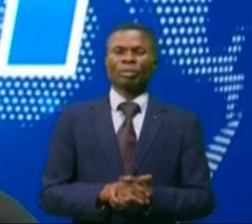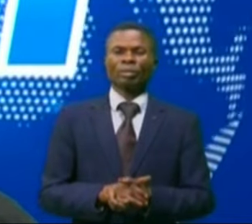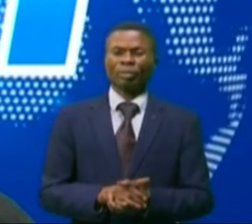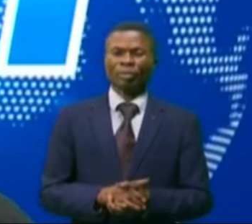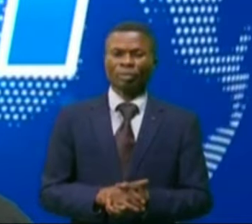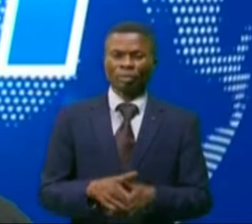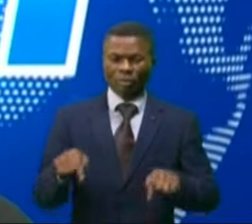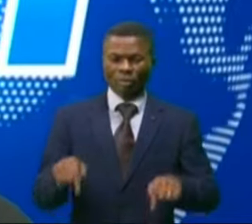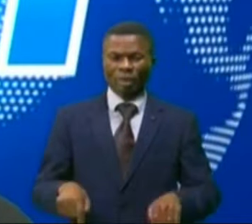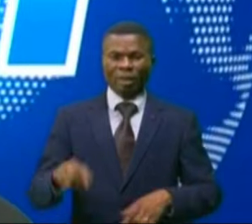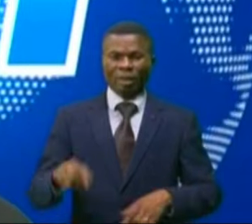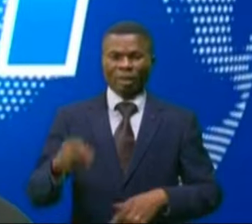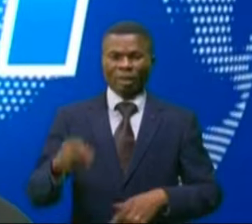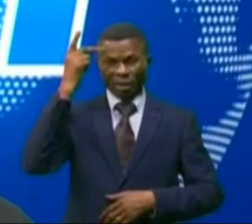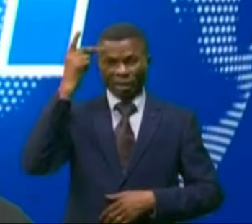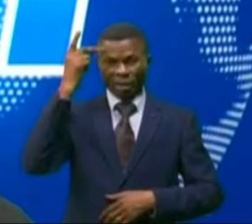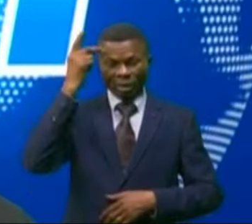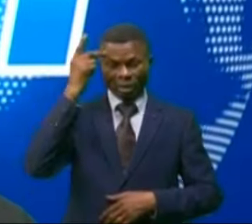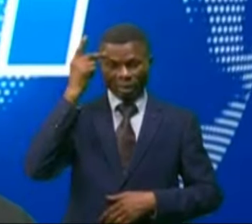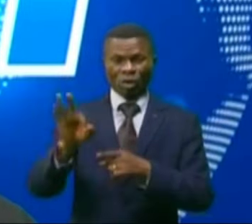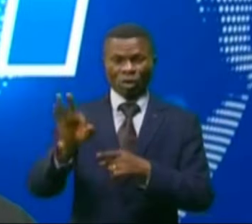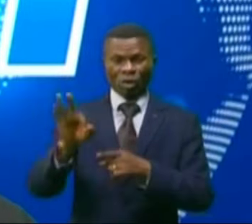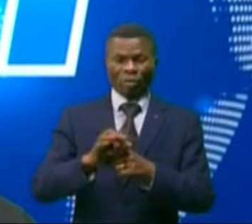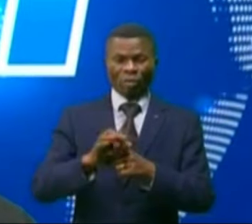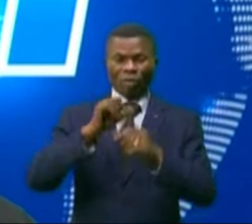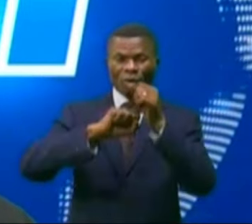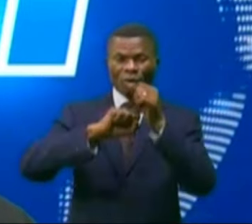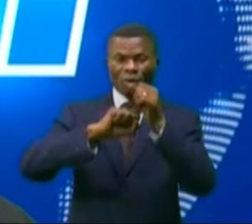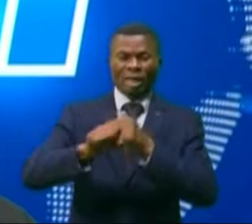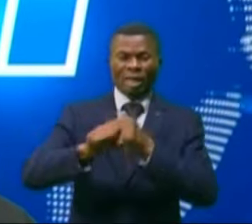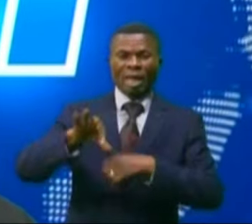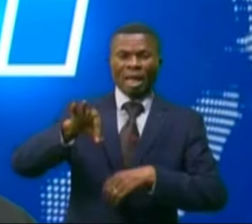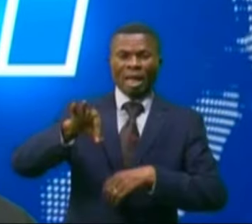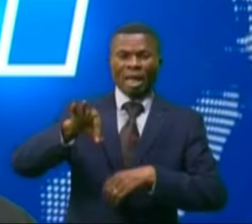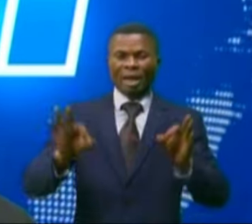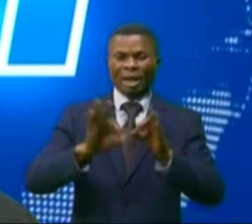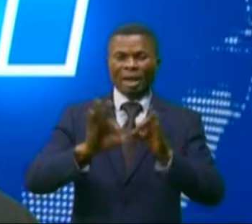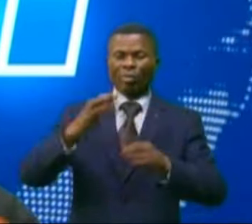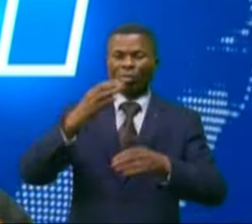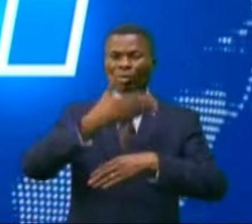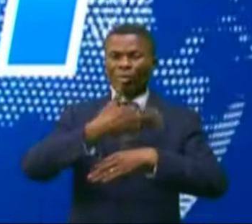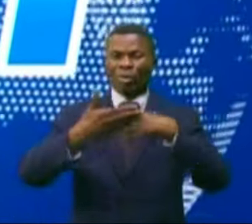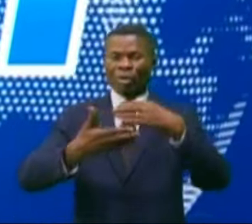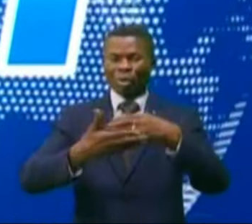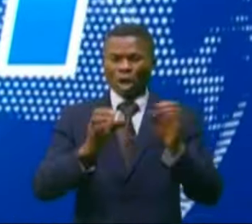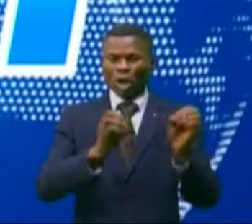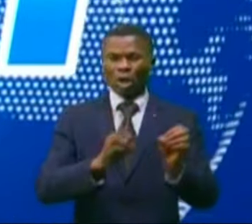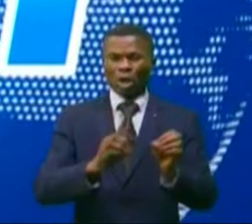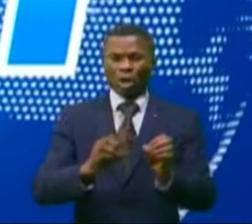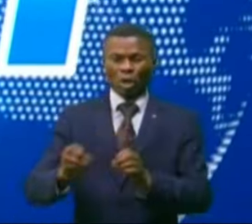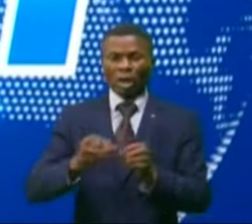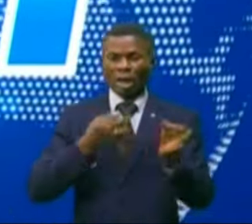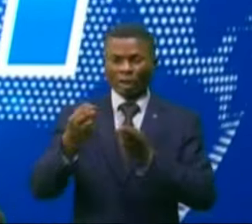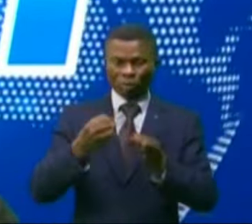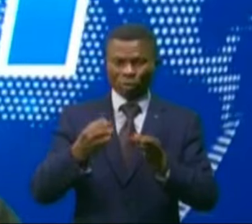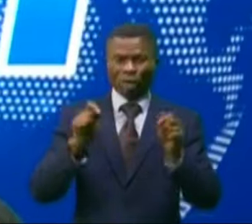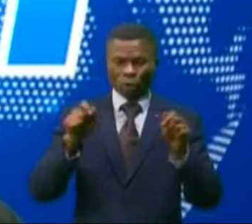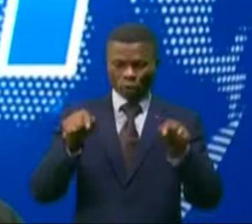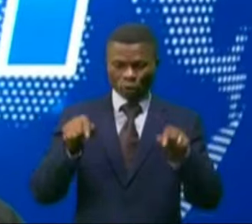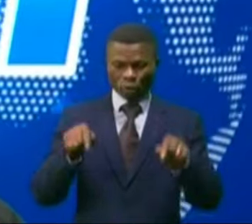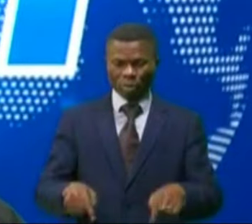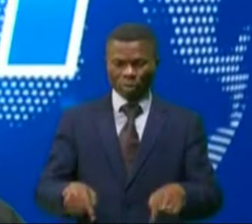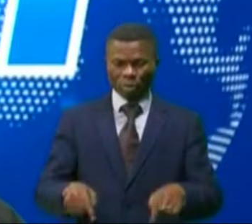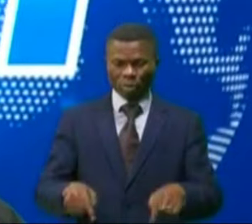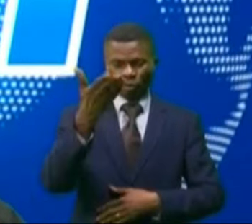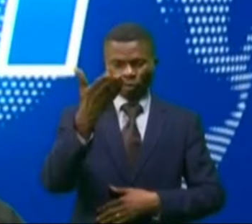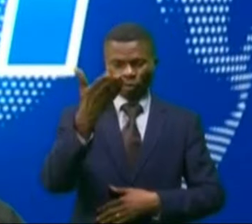À Kinshasa, un atelier de sensibilisation sur le bien fondé de l'architecture a été organisé. D'autres détails avec Rodé Panda.